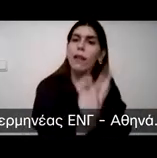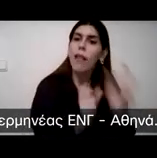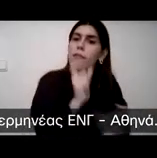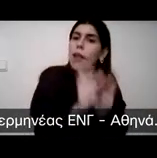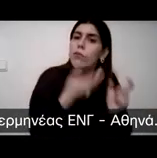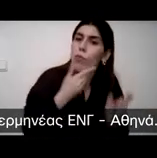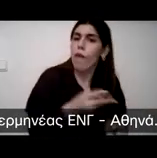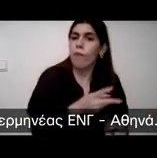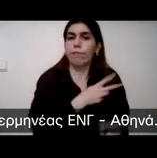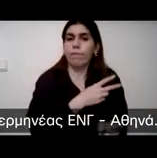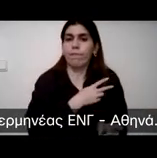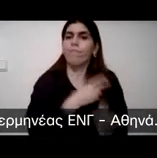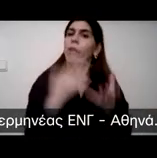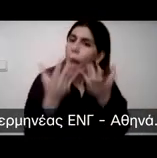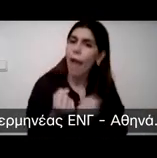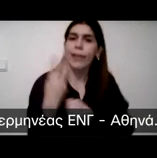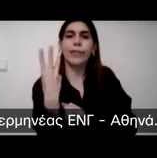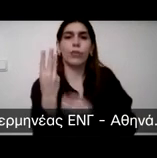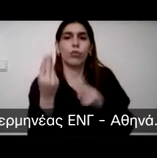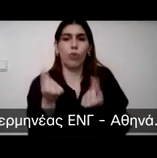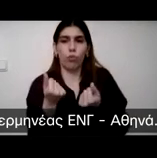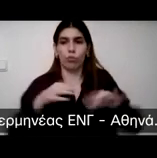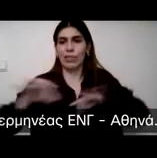η εξουδετέρωση, η θηλυκοποίηση, ο